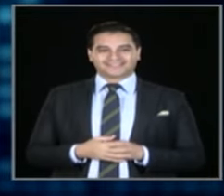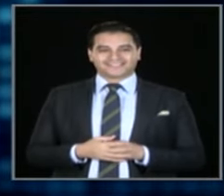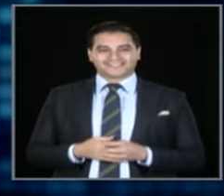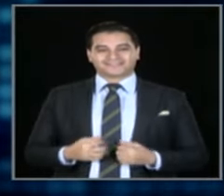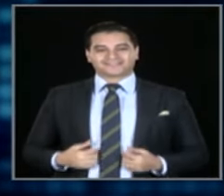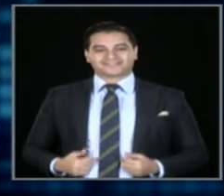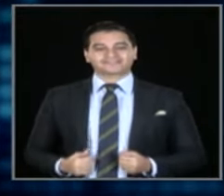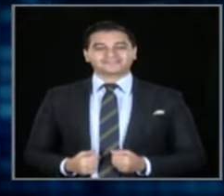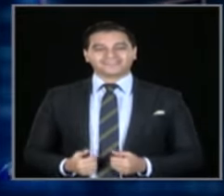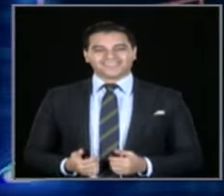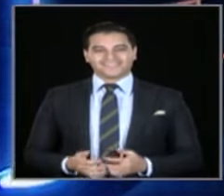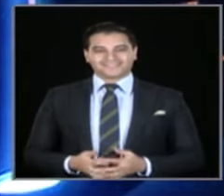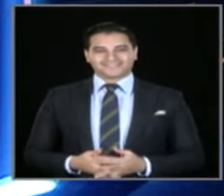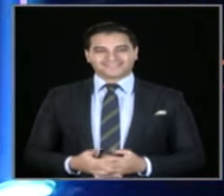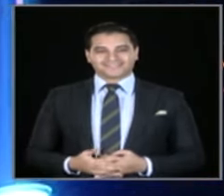تحت الضغط.